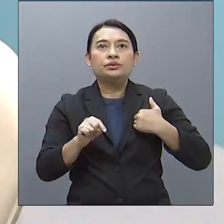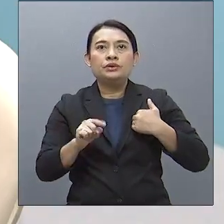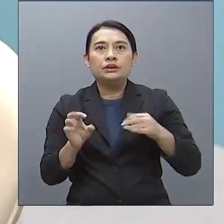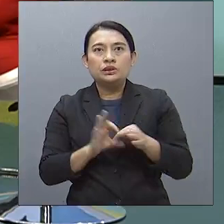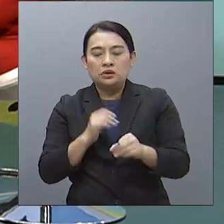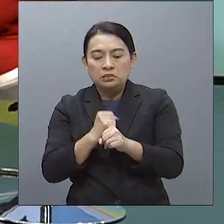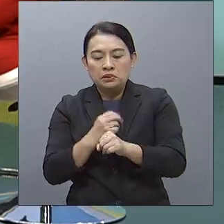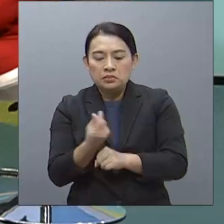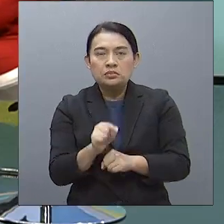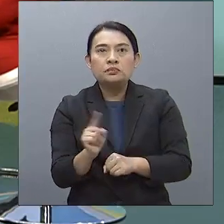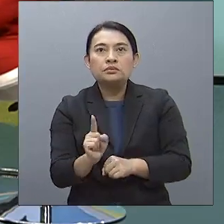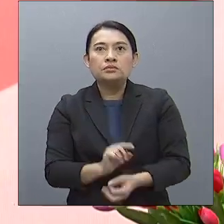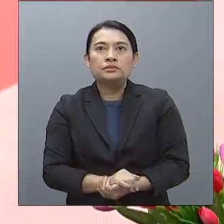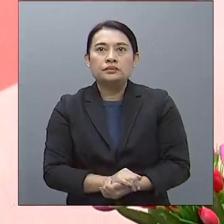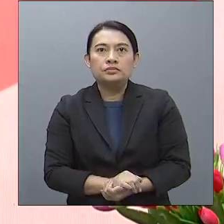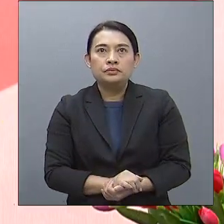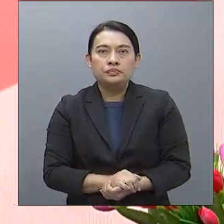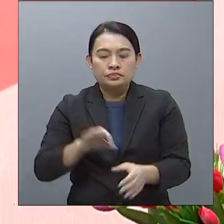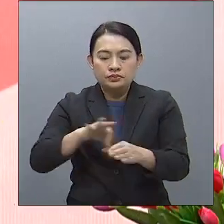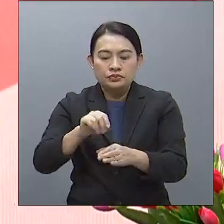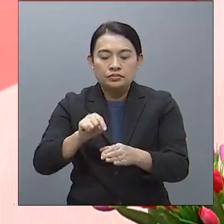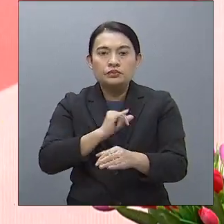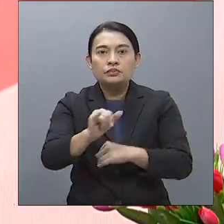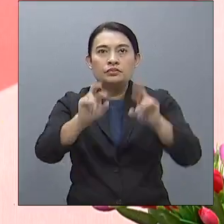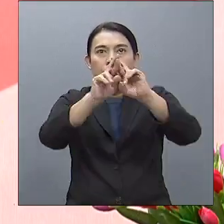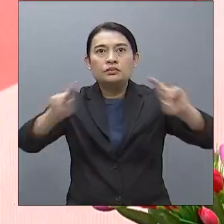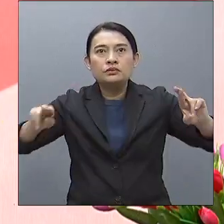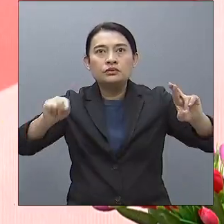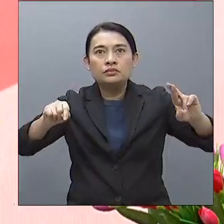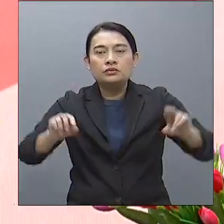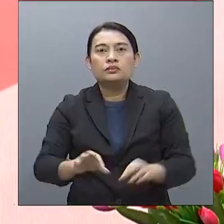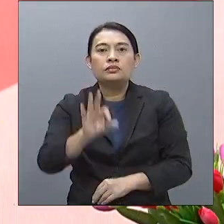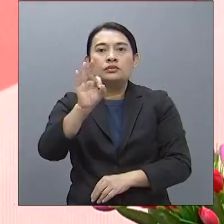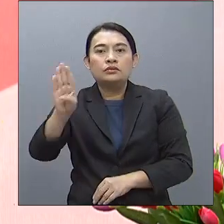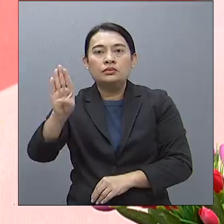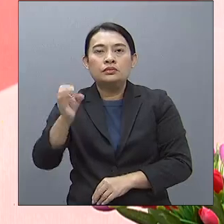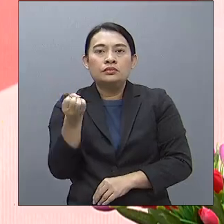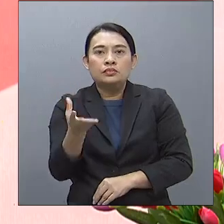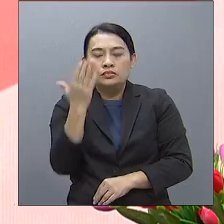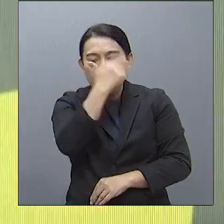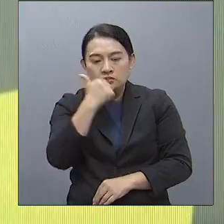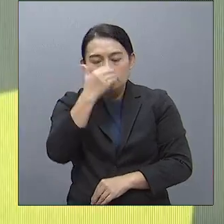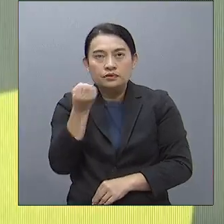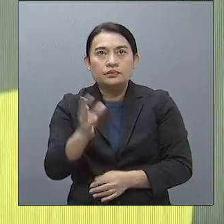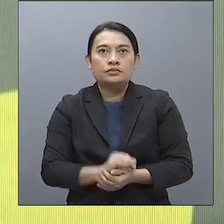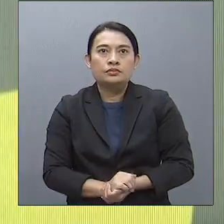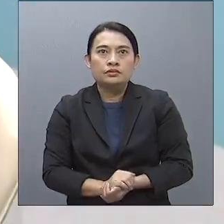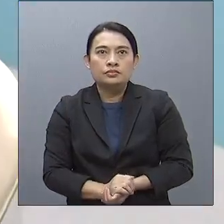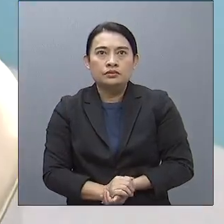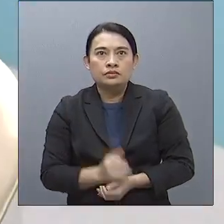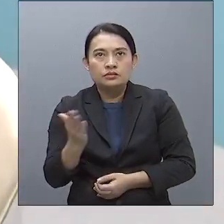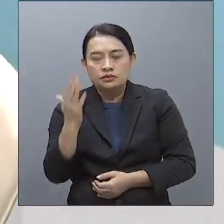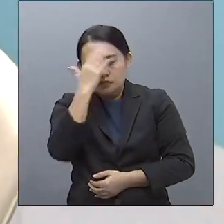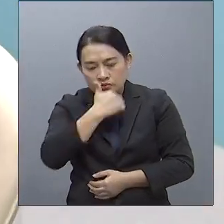ยังไงจะบอก คุณชมายพรไปคาเฟ่เขาชอบถ่ายรูปในเฟซบุ๊กสวยๆเขาเยอะ ใช่ก็เขาเป็นคนสวยอะคุณ ก็ล